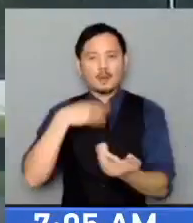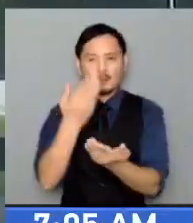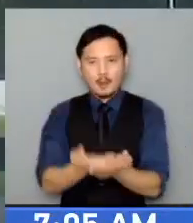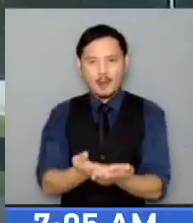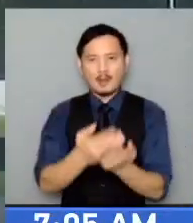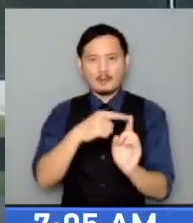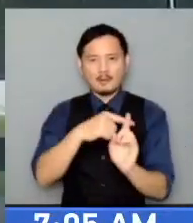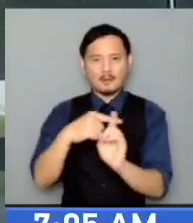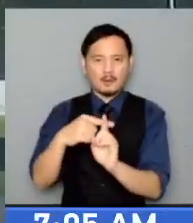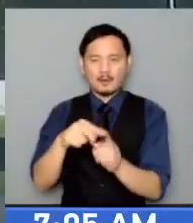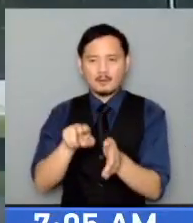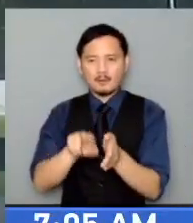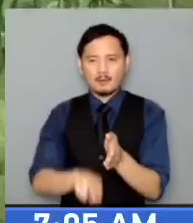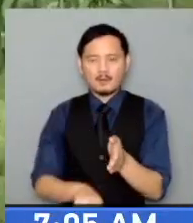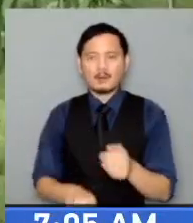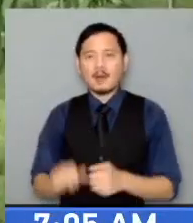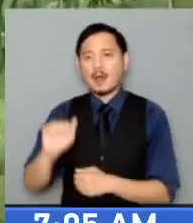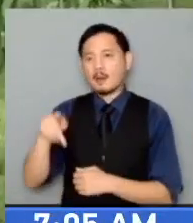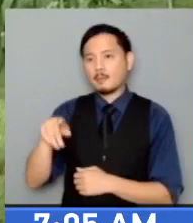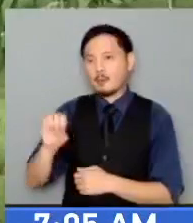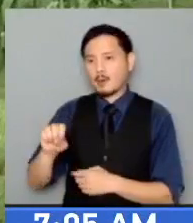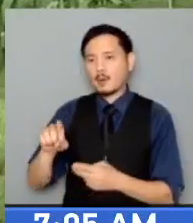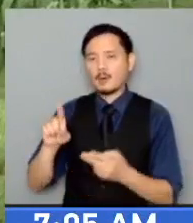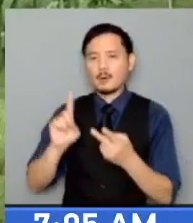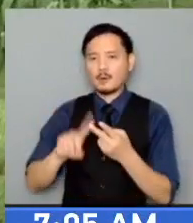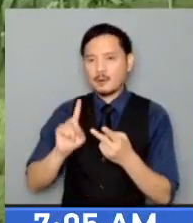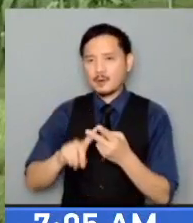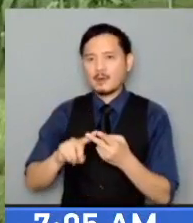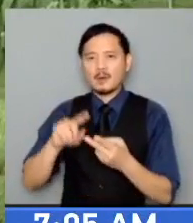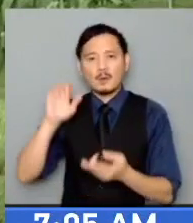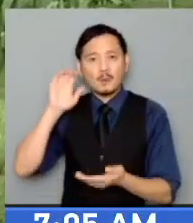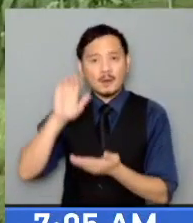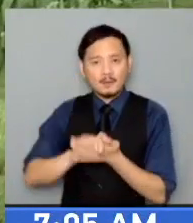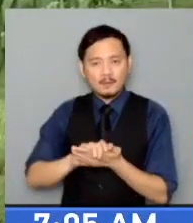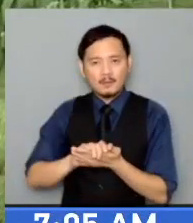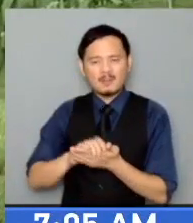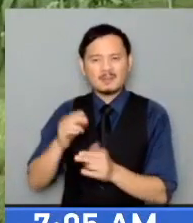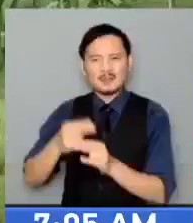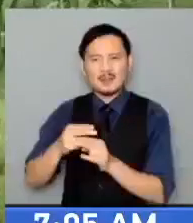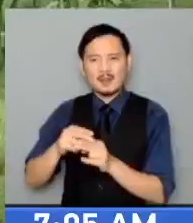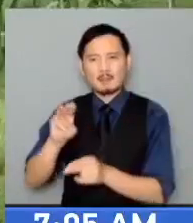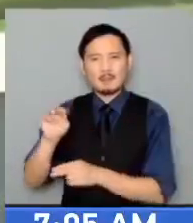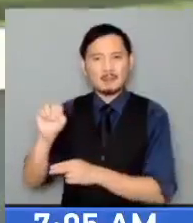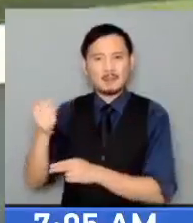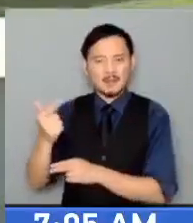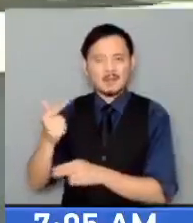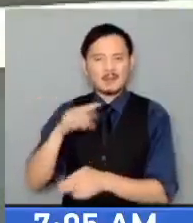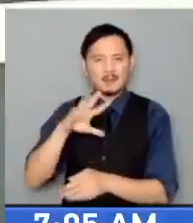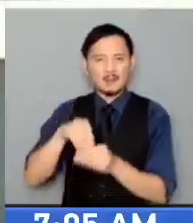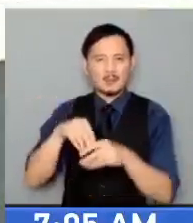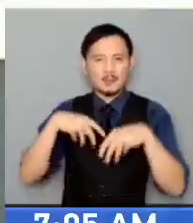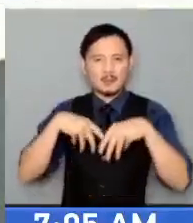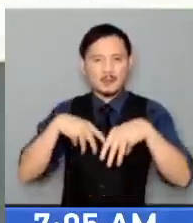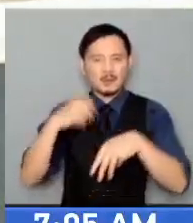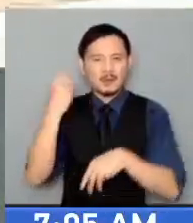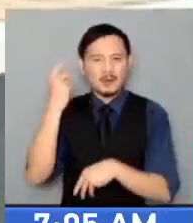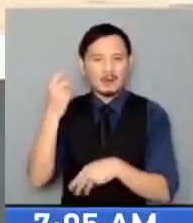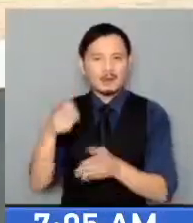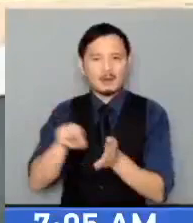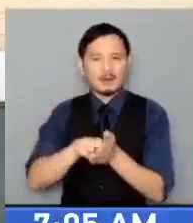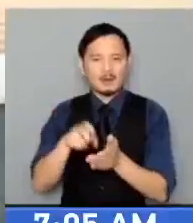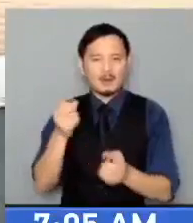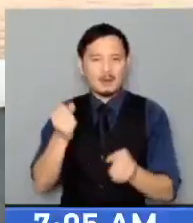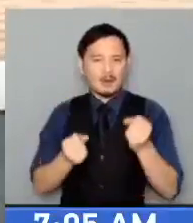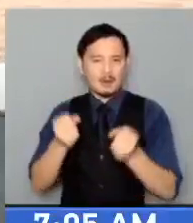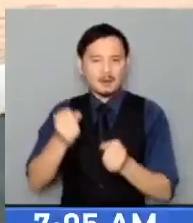FVR. Ang byuda naman ni FVR na si dating First Lady Ming Ramos, sasama rin sa prosesyon pero nakasasakyan. Habang nagpuprosesyon, magsasaboy